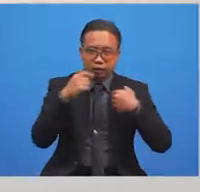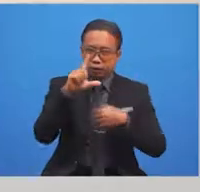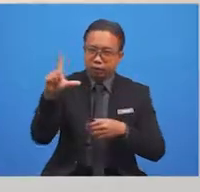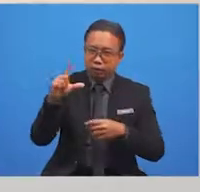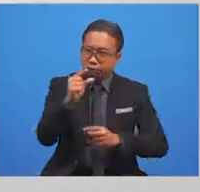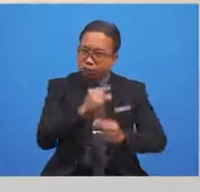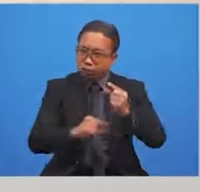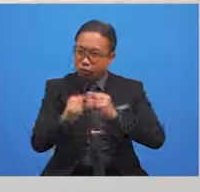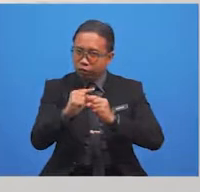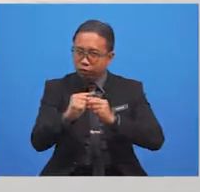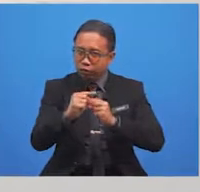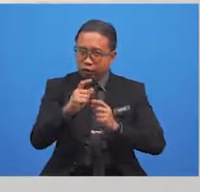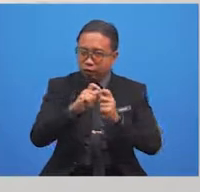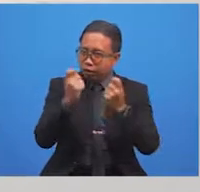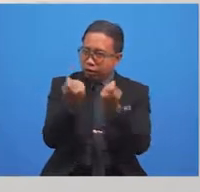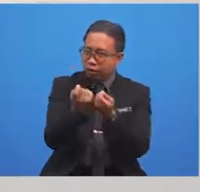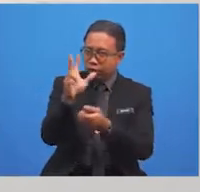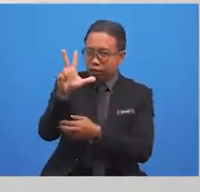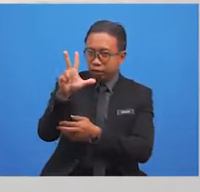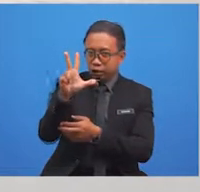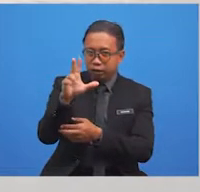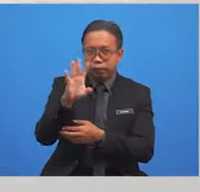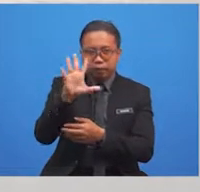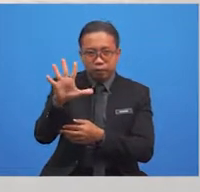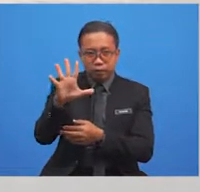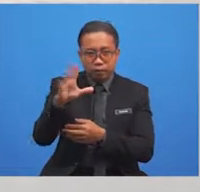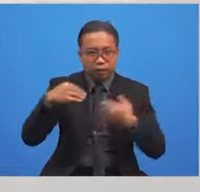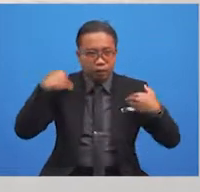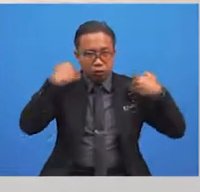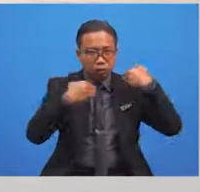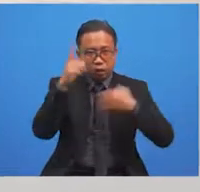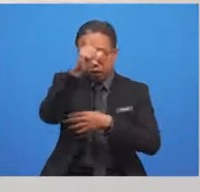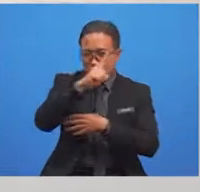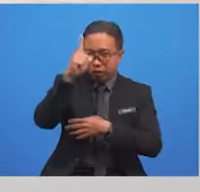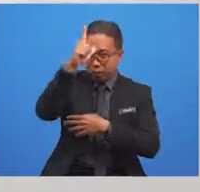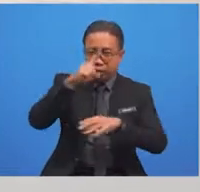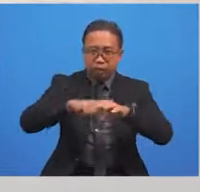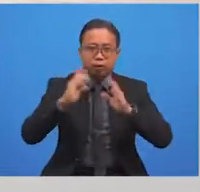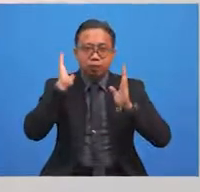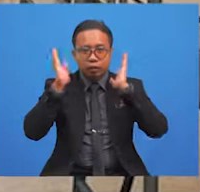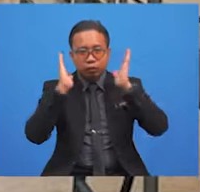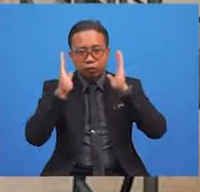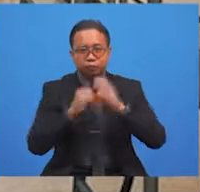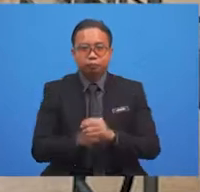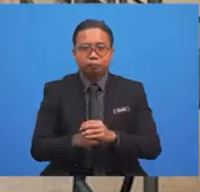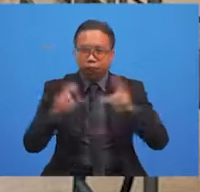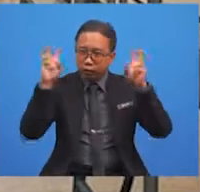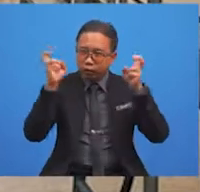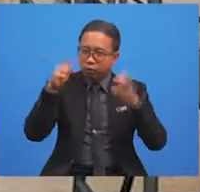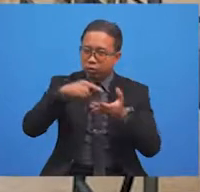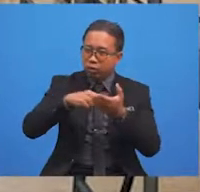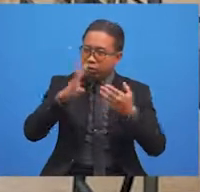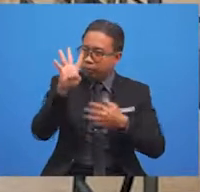Geografi Tingkatan 3, Bab 5 Hidupan Liar di Malaysia. Tajuk ini